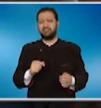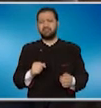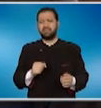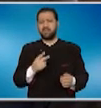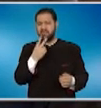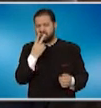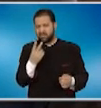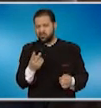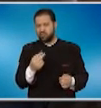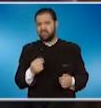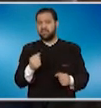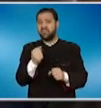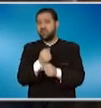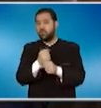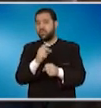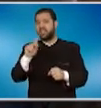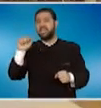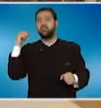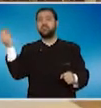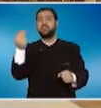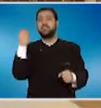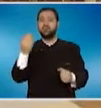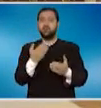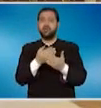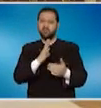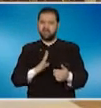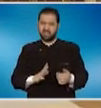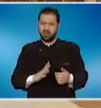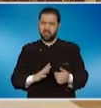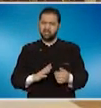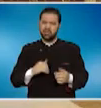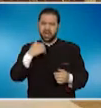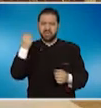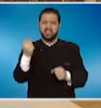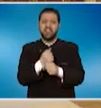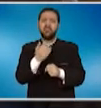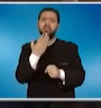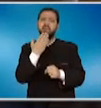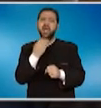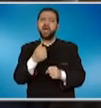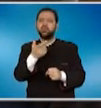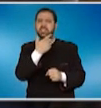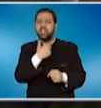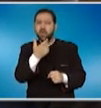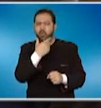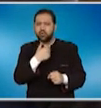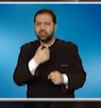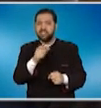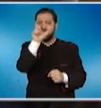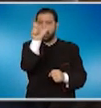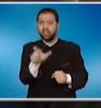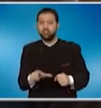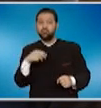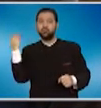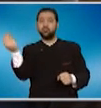materiale, văzute, datorită firii lui create, în primul rând, pentru că slăbise foarte mult în urma păcatului strămoșesc. Însuși